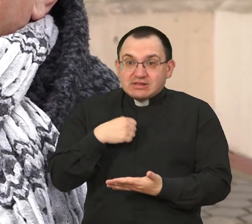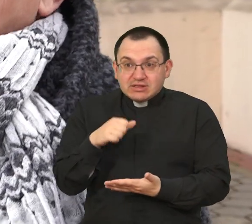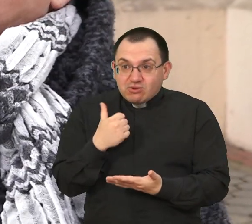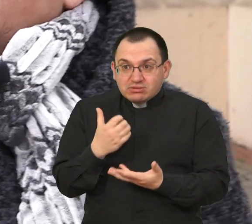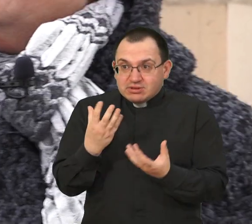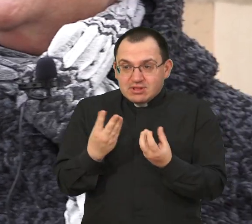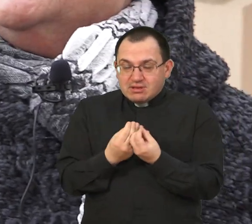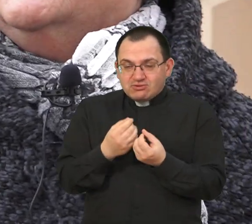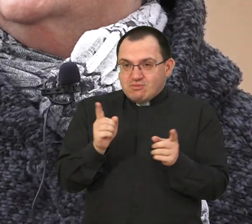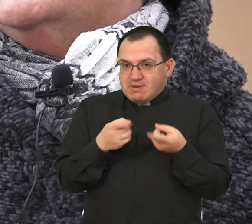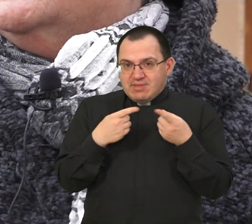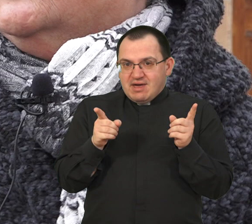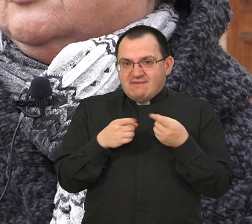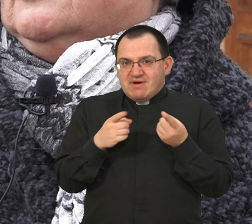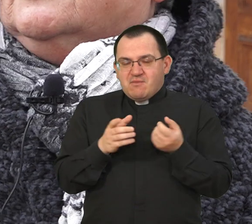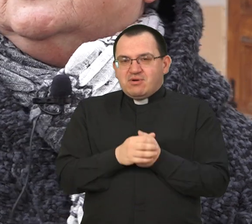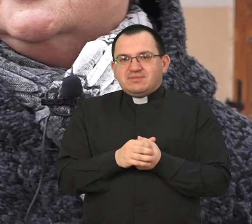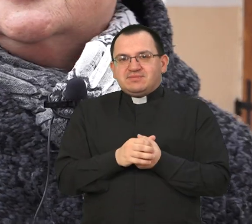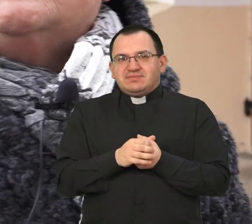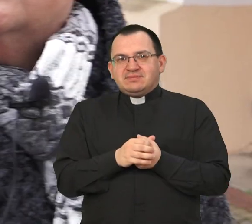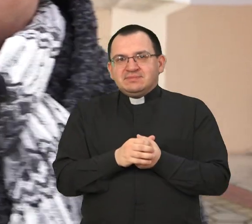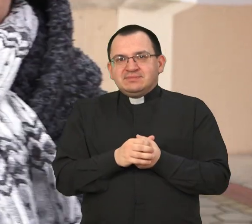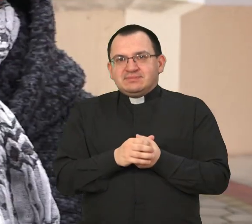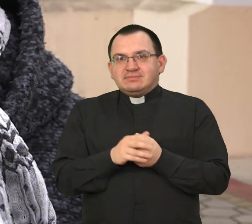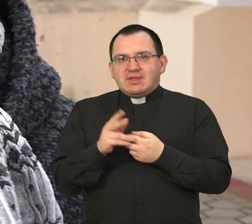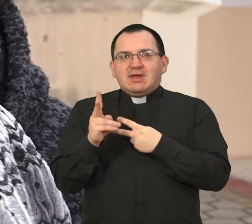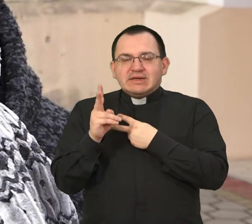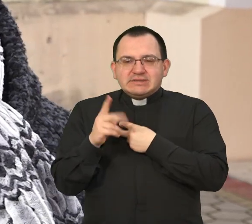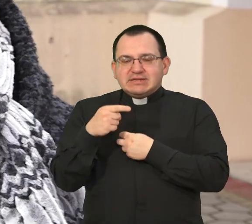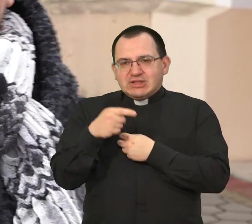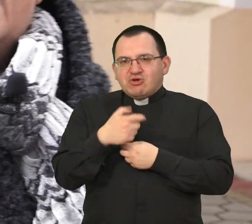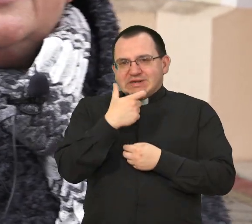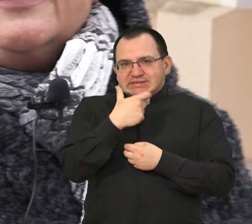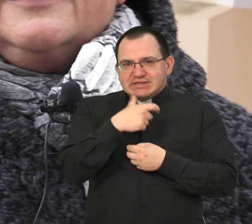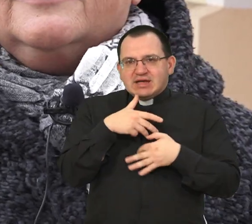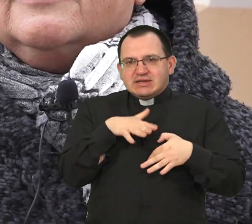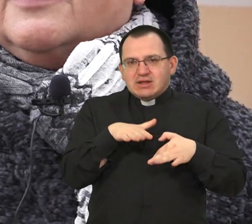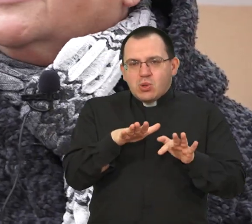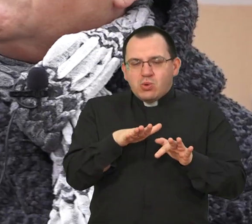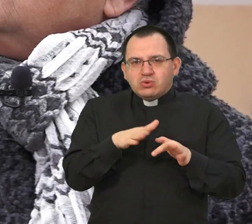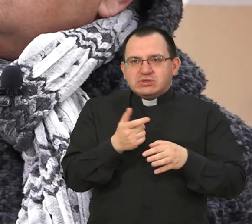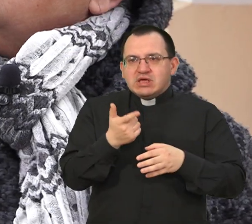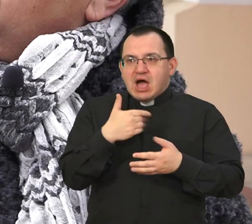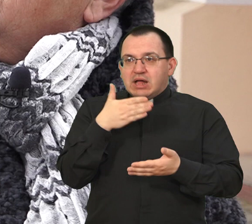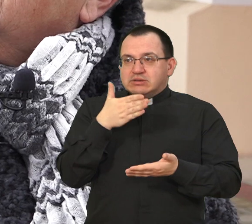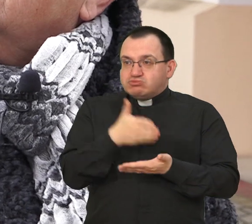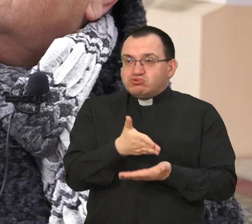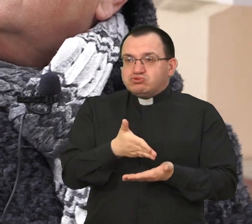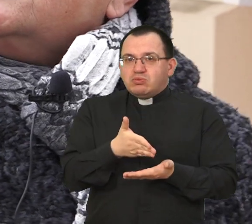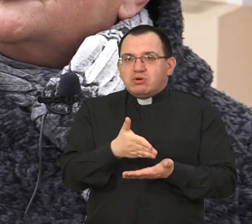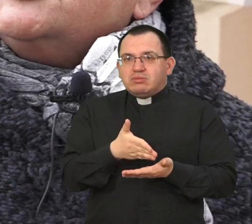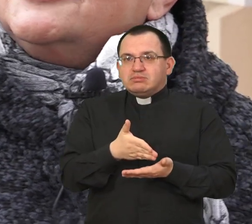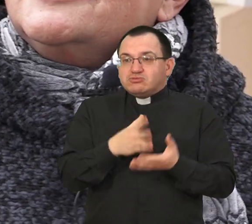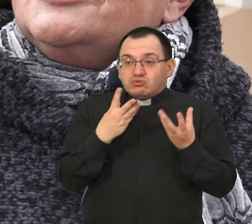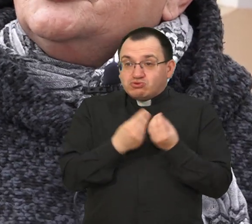godina pjevaju u zboru. Istina Bog, to su već stariji ljudi, ali evo, tu smo.